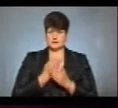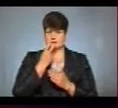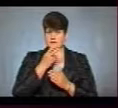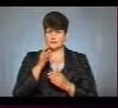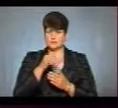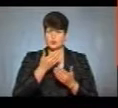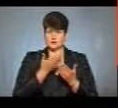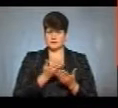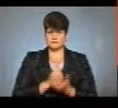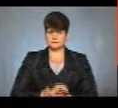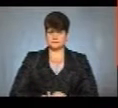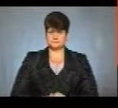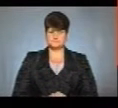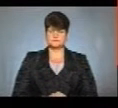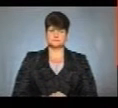таке.